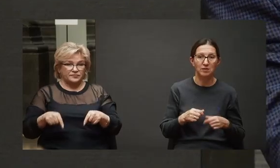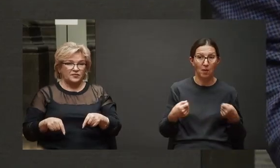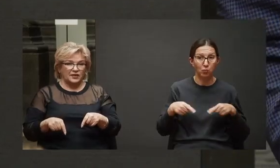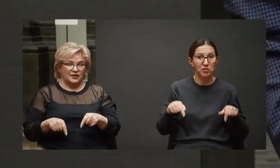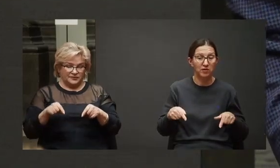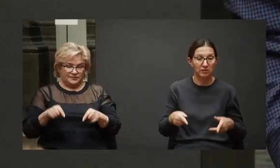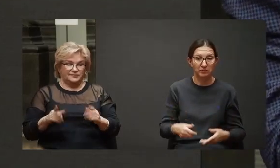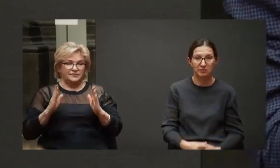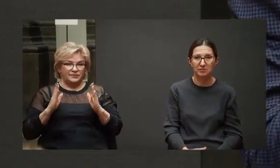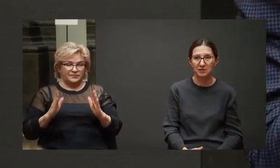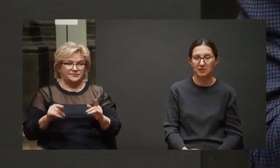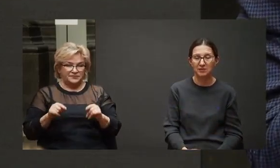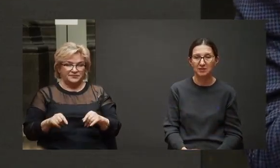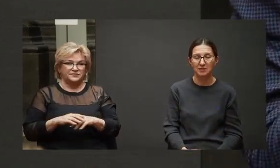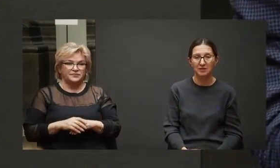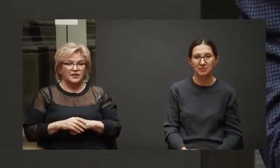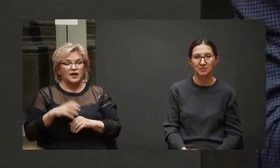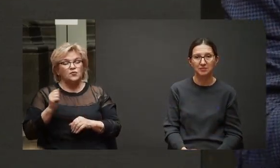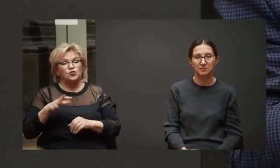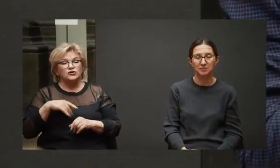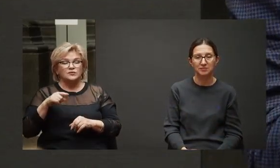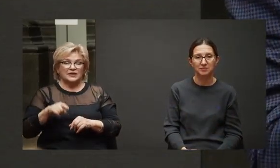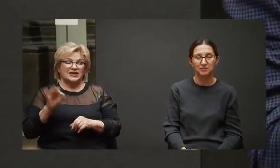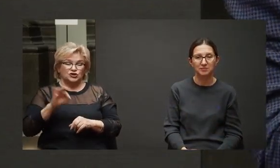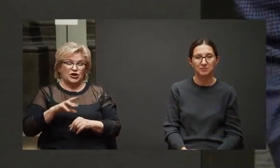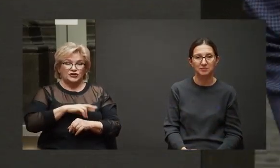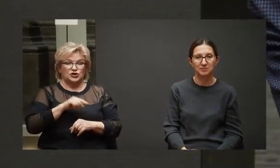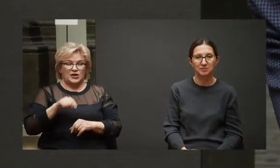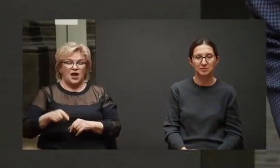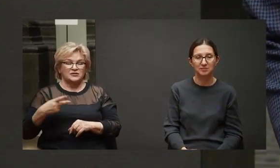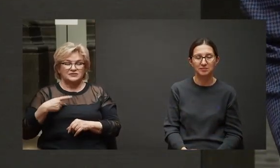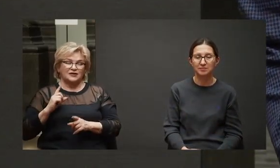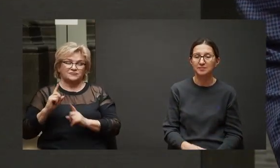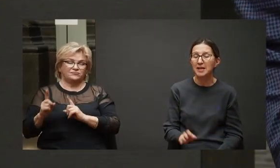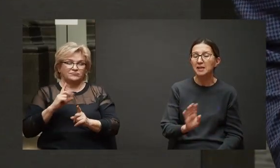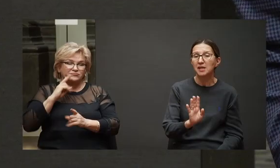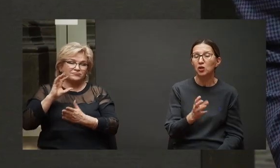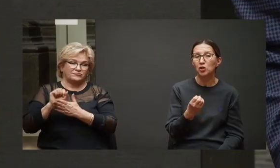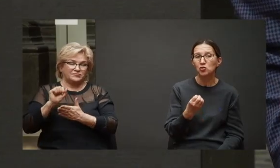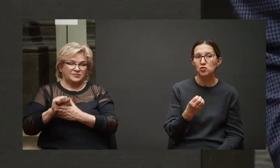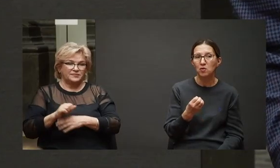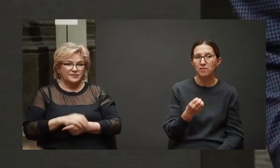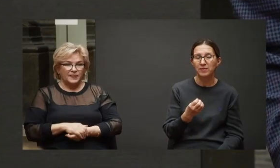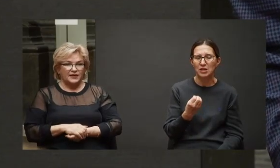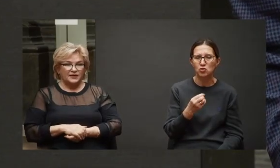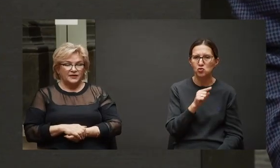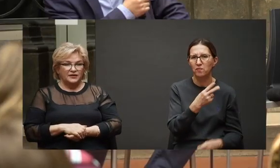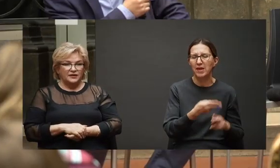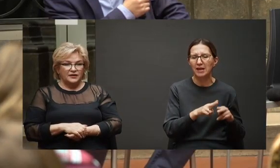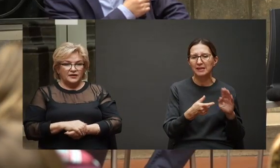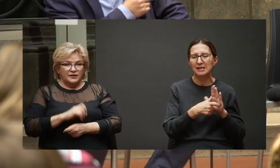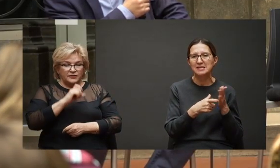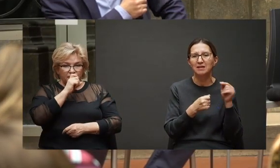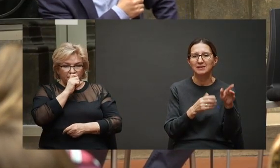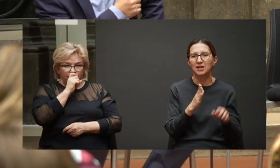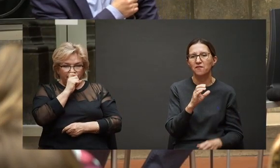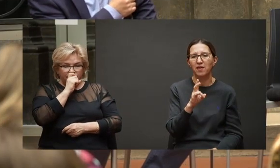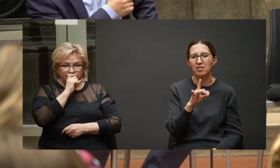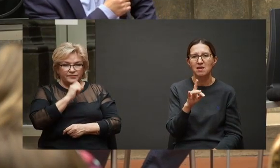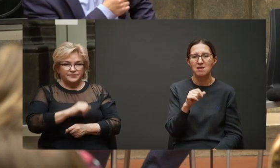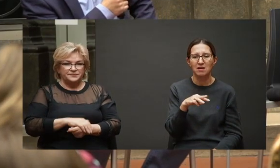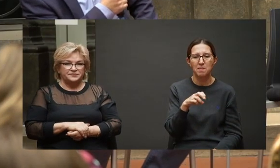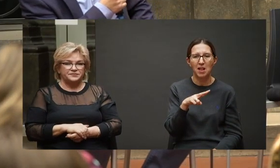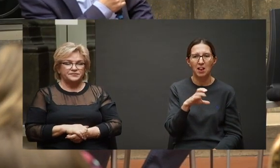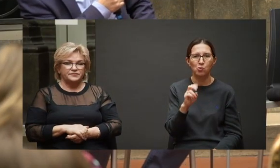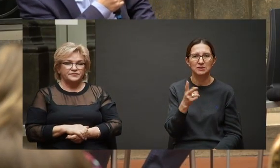вот коридорах, да. Может, потому что я чаще здесь пробегаю, просто по работе. И еще вот этот зал, где Венера Милосская, там